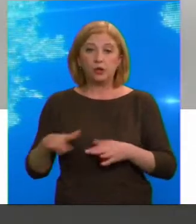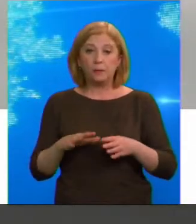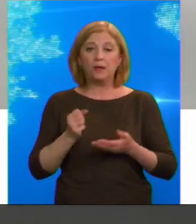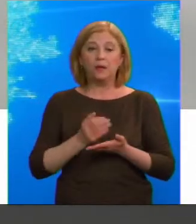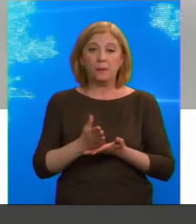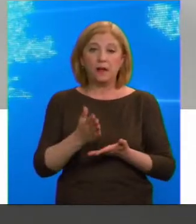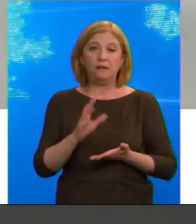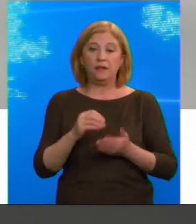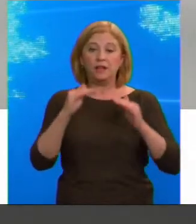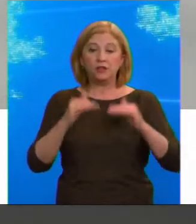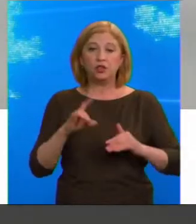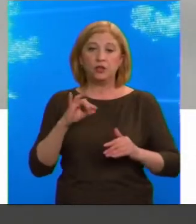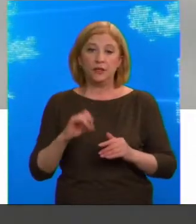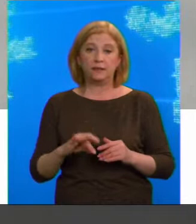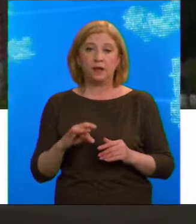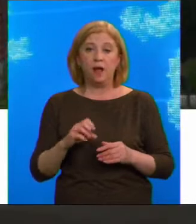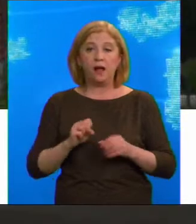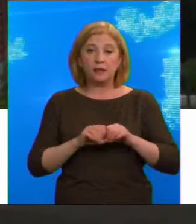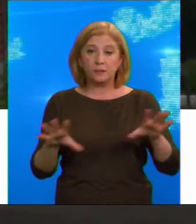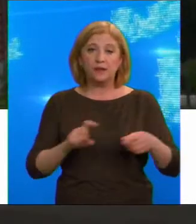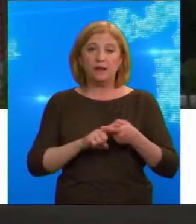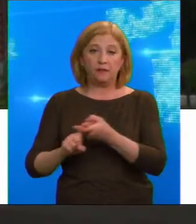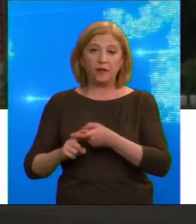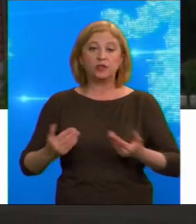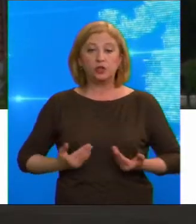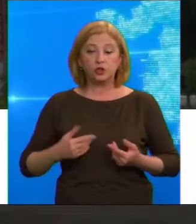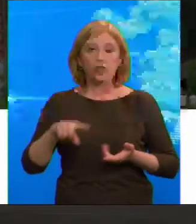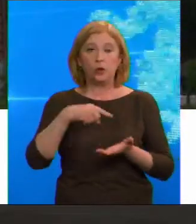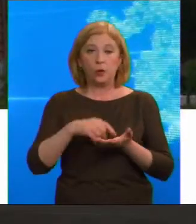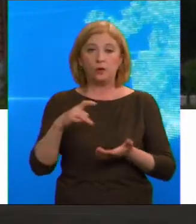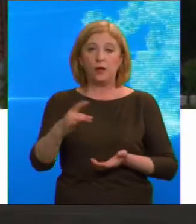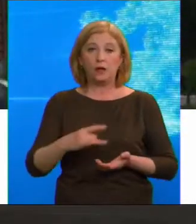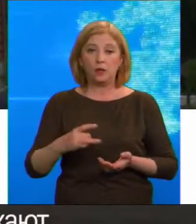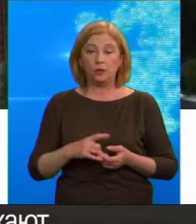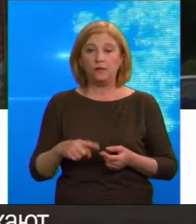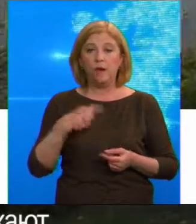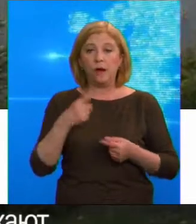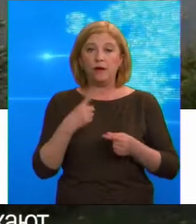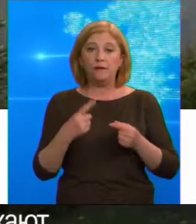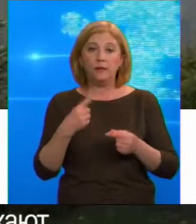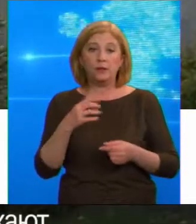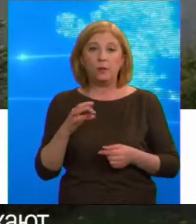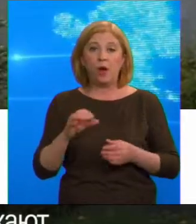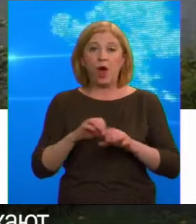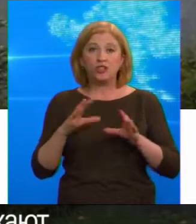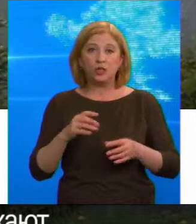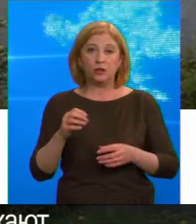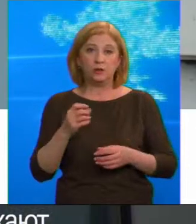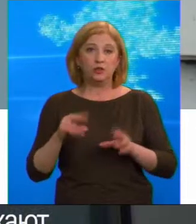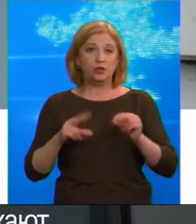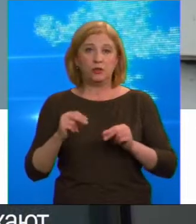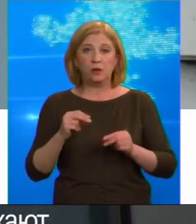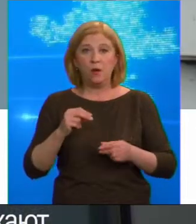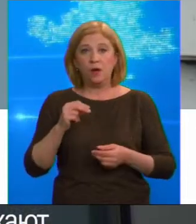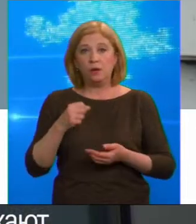снижение рисков распространения инфекции среди жителей города и района. Говорить об очаге инфекции в стенах администрации считаю